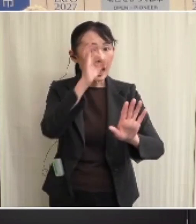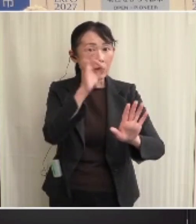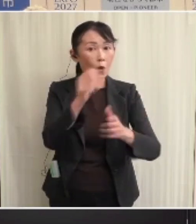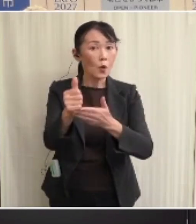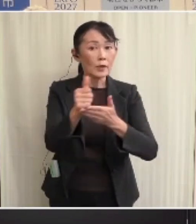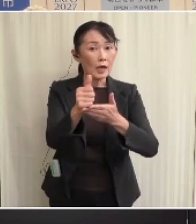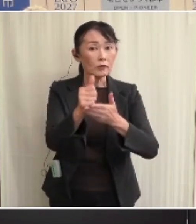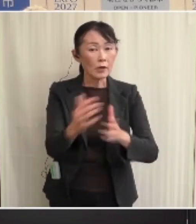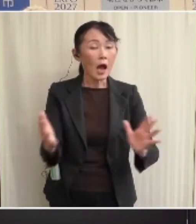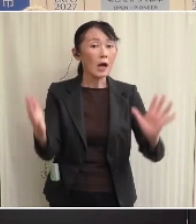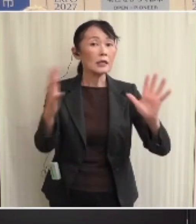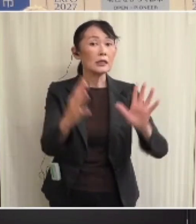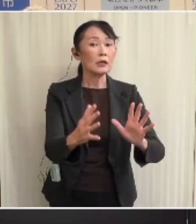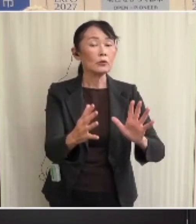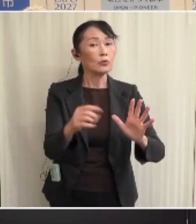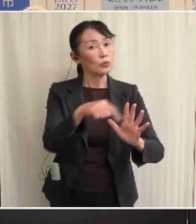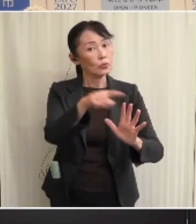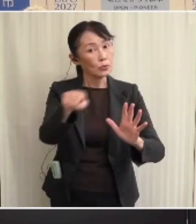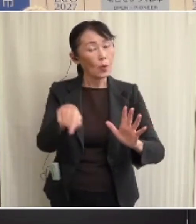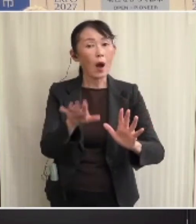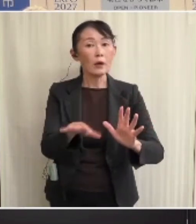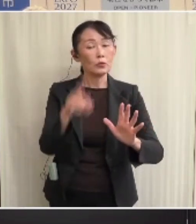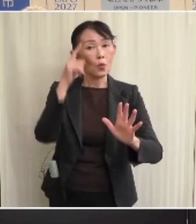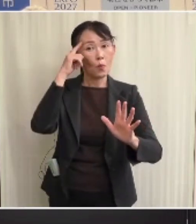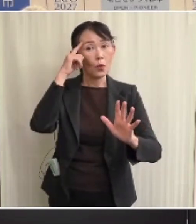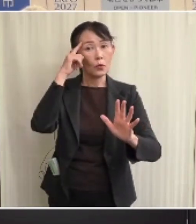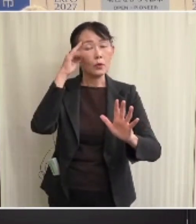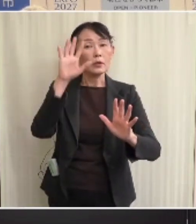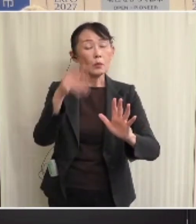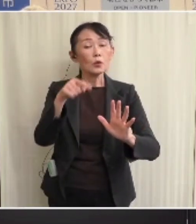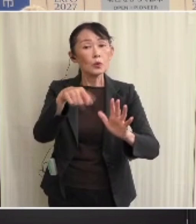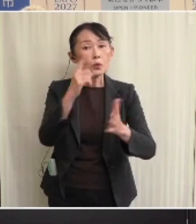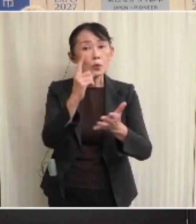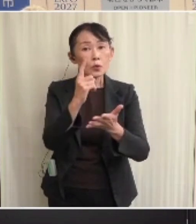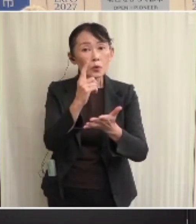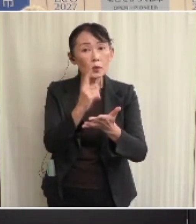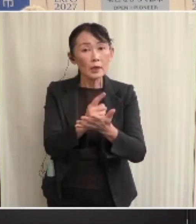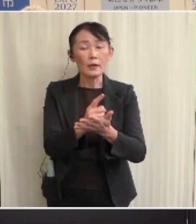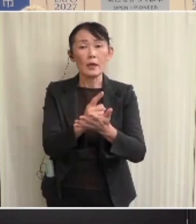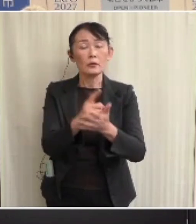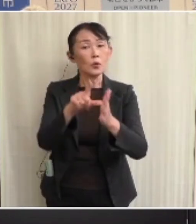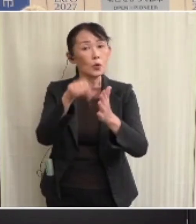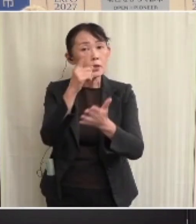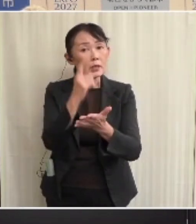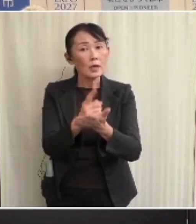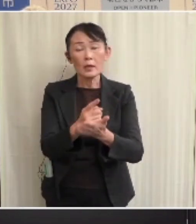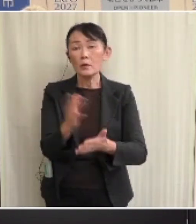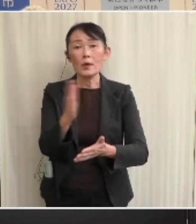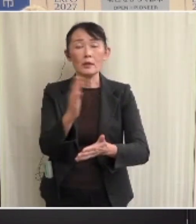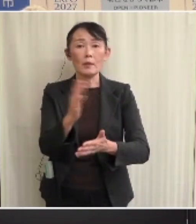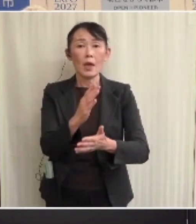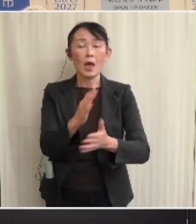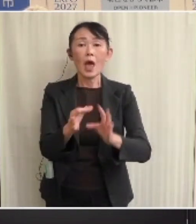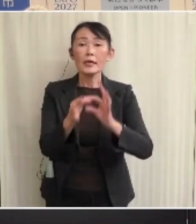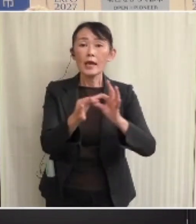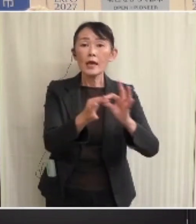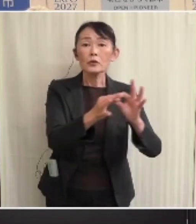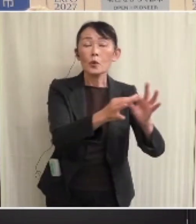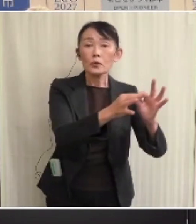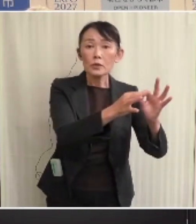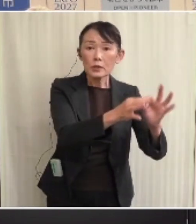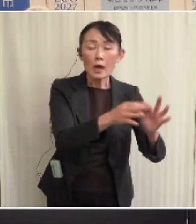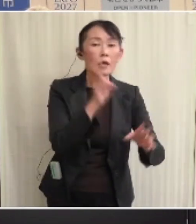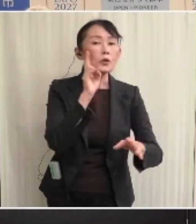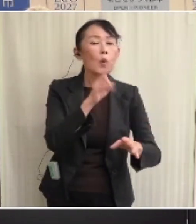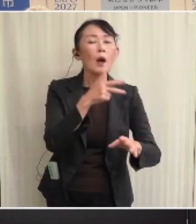これを継続して、まあ、横浜の魅力を高めるとか、まあ 市長が普段から行っている横浜に住んでもらう